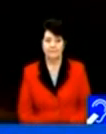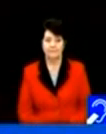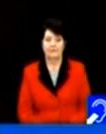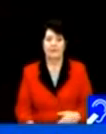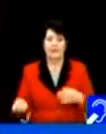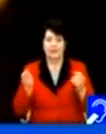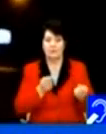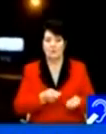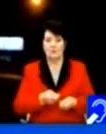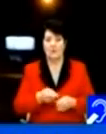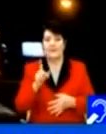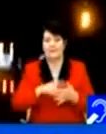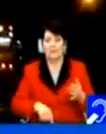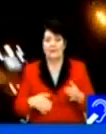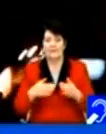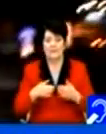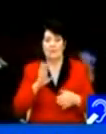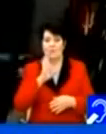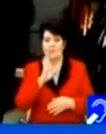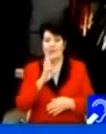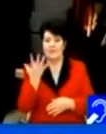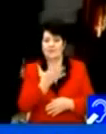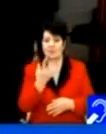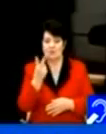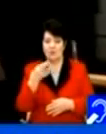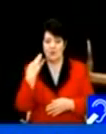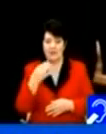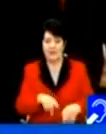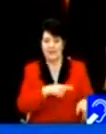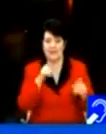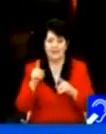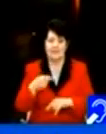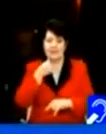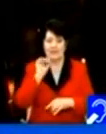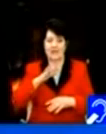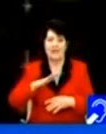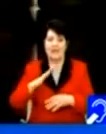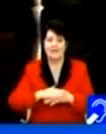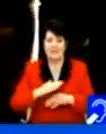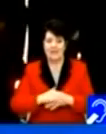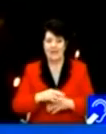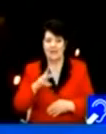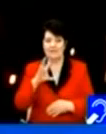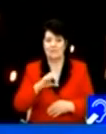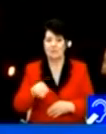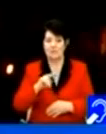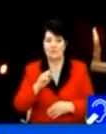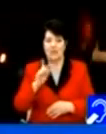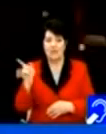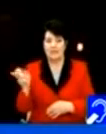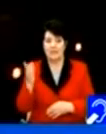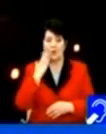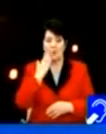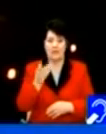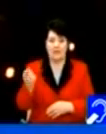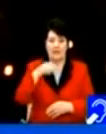Adusă în siguranță acasă. O femeie de 52 de ani a fost transportată ieri seară de un echipaj SMURD din România în Republica